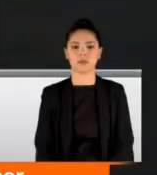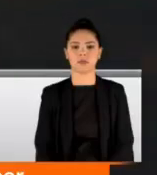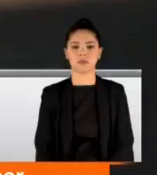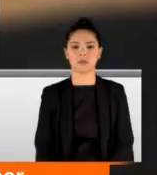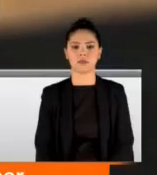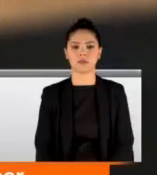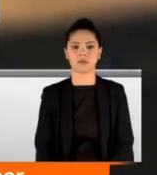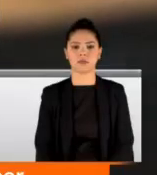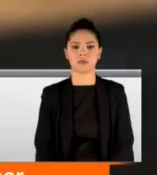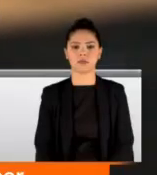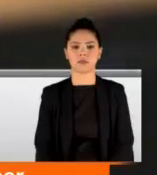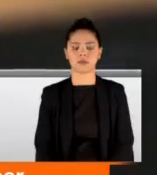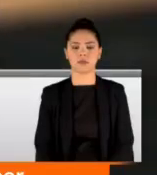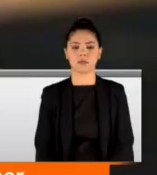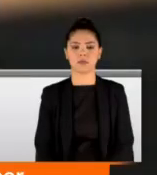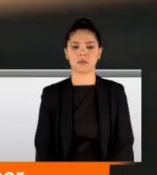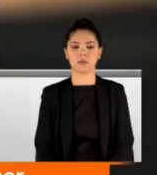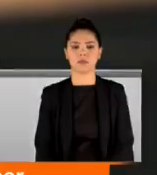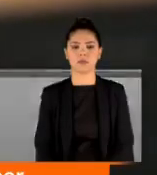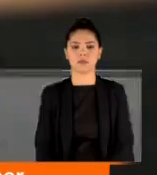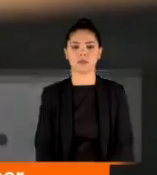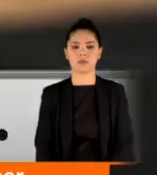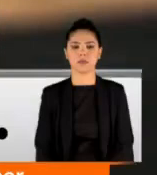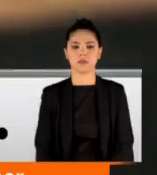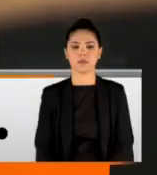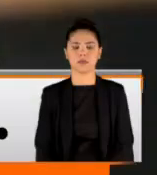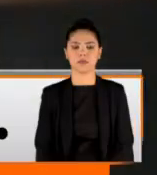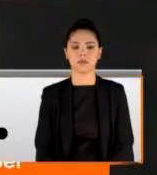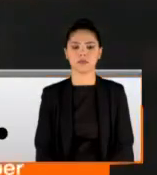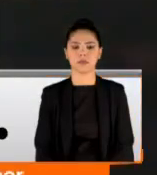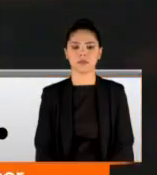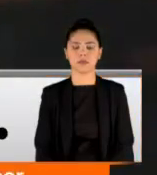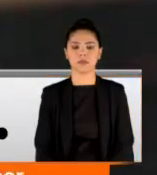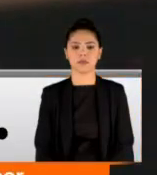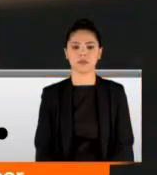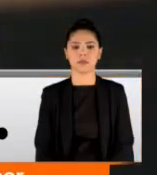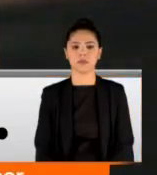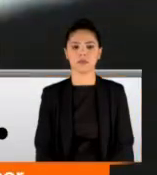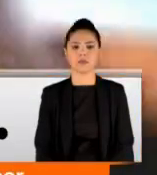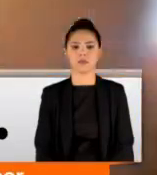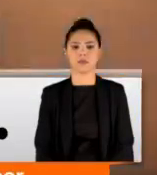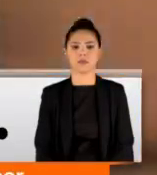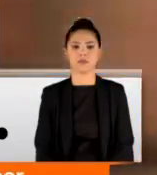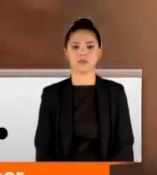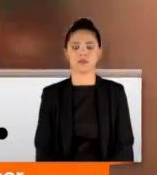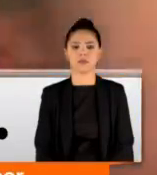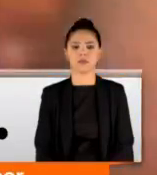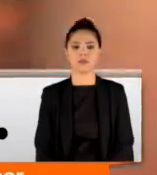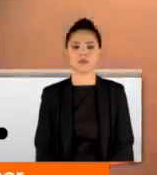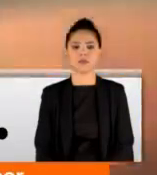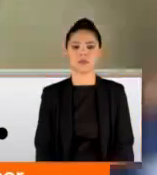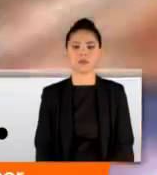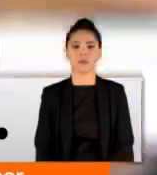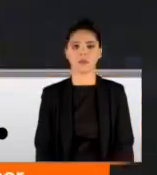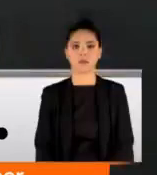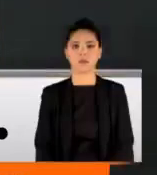Tamam. Önen gel, önen. Boyunlu versene burada. Baba. Bir derin nefes al, sakin ol. Dur.